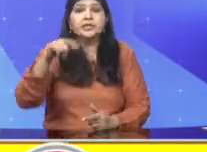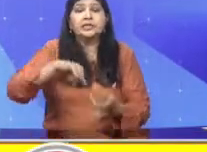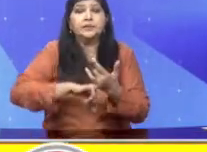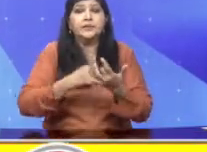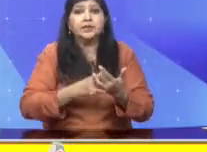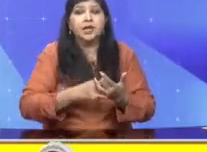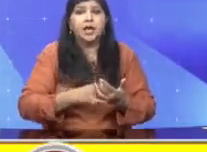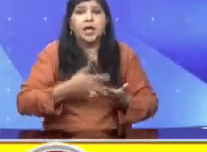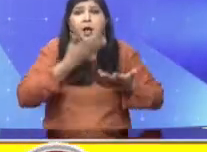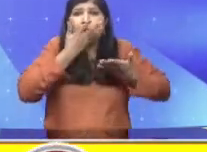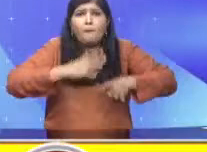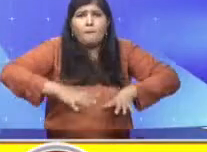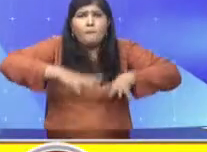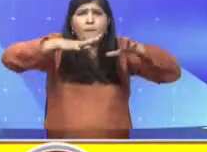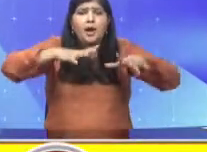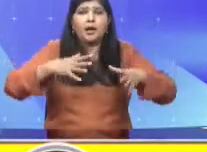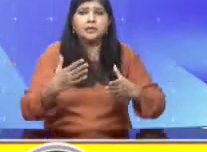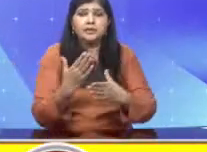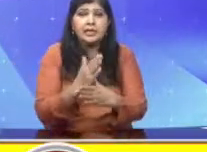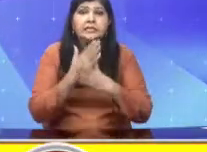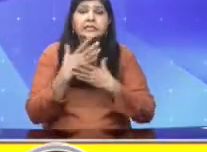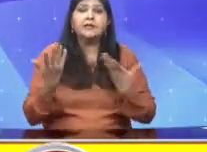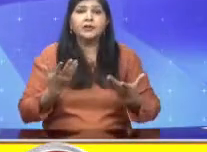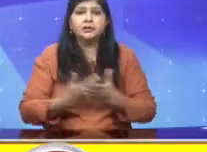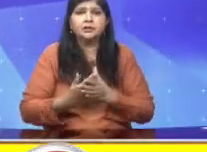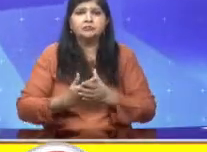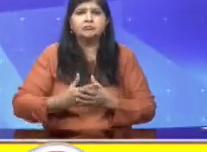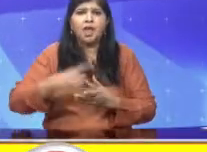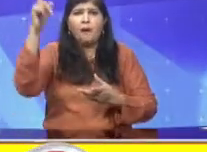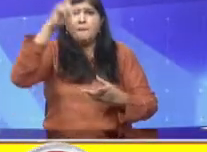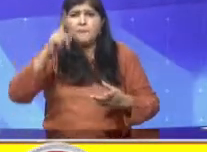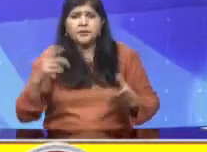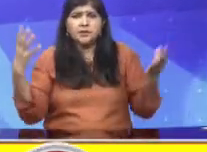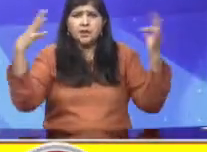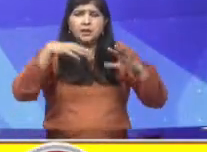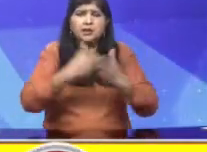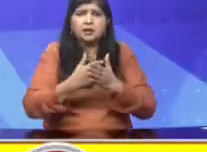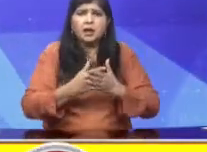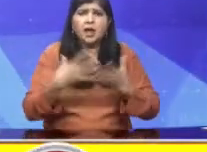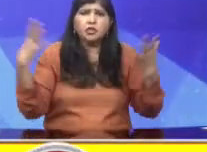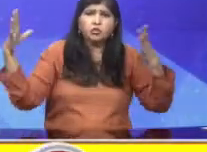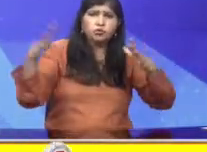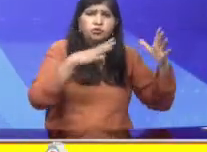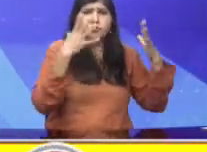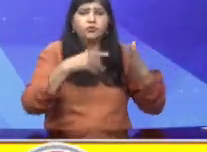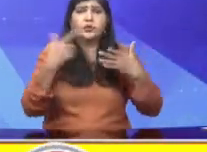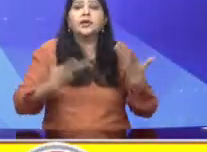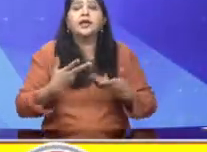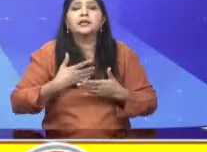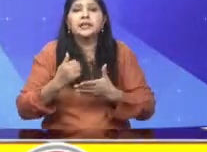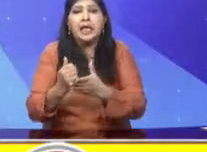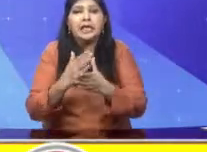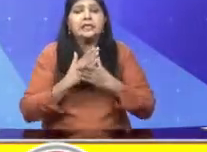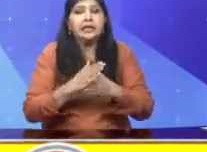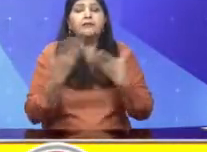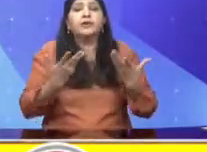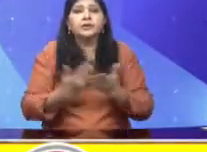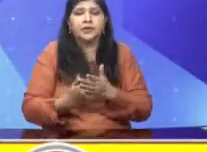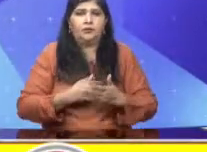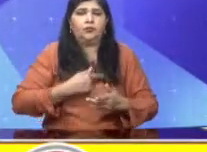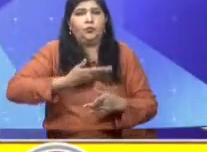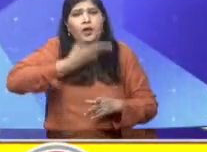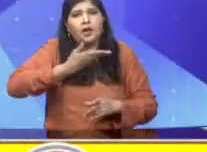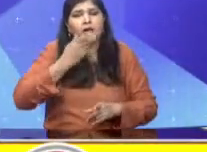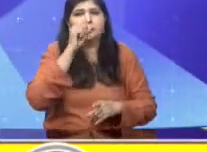बाड से बचने के लिए या फिर तुफान या बिजली गिरने पर कैसे बचा जाए इस बारे में भी वो लोगों को बताते